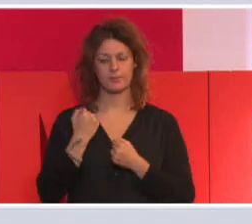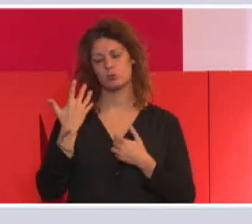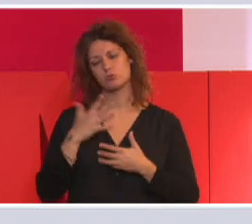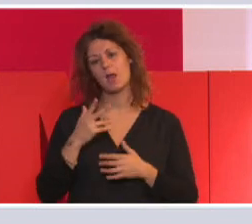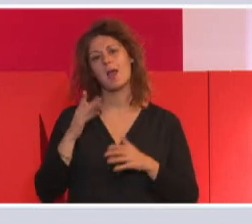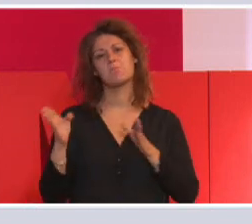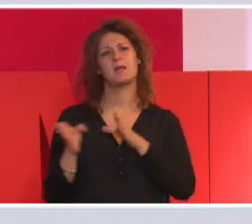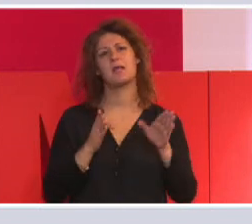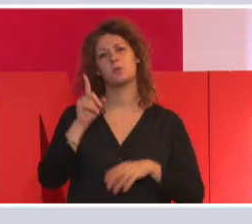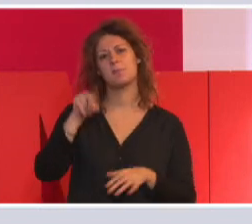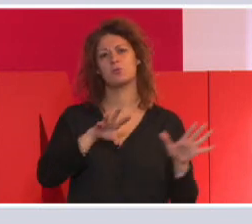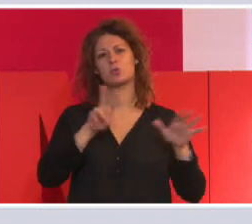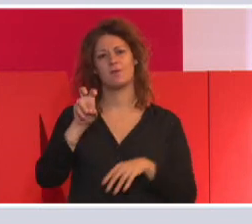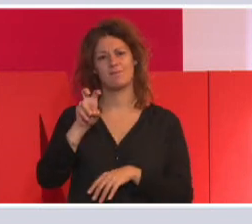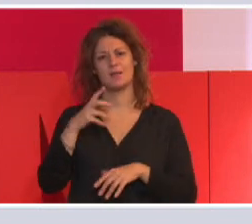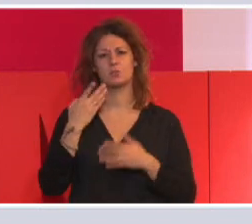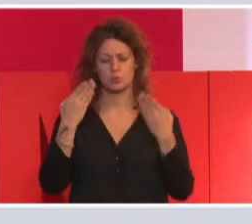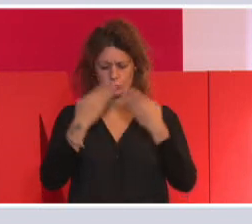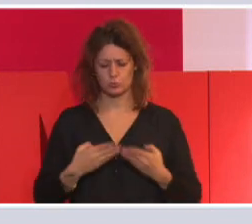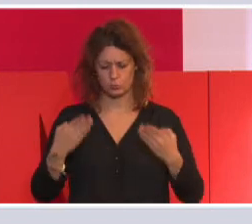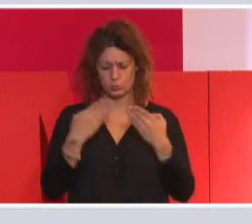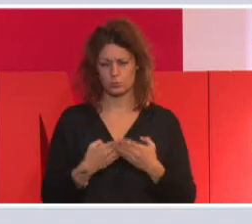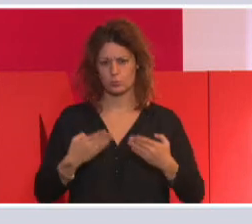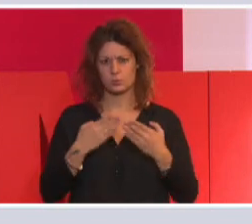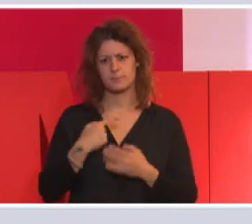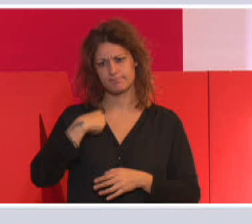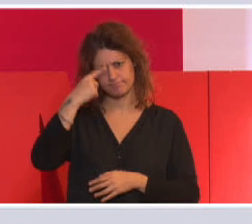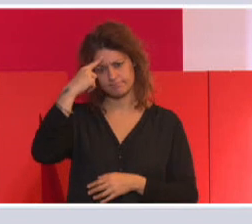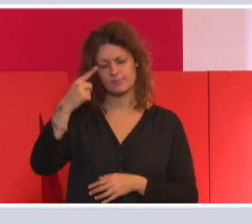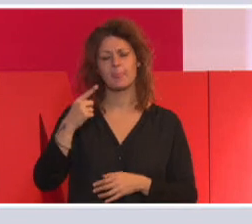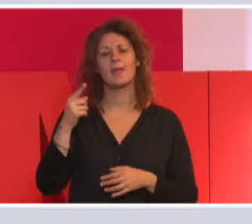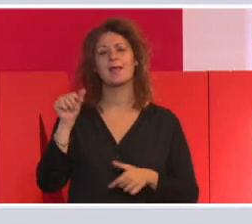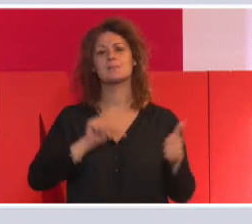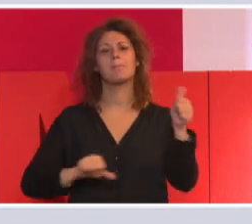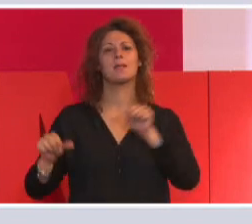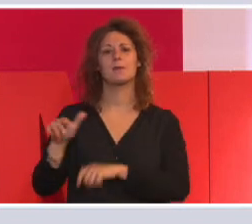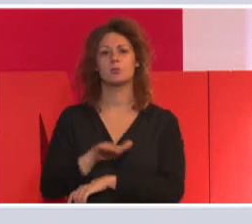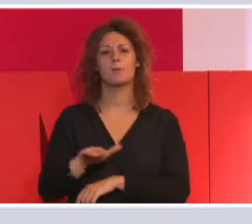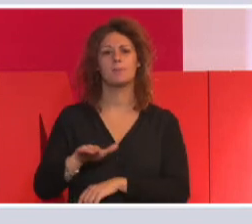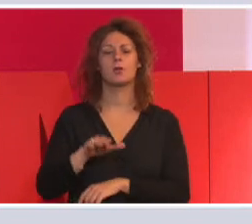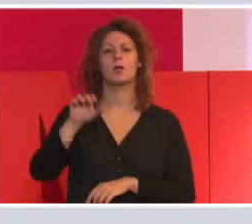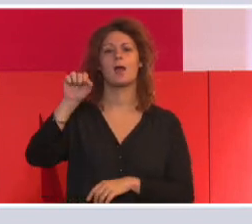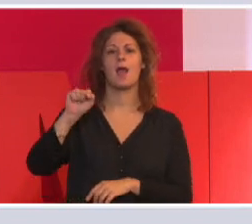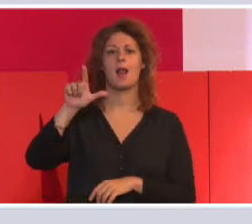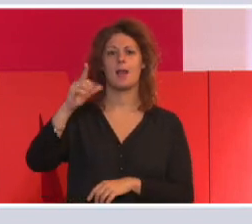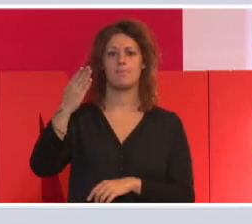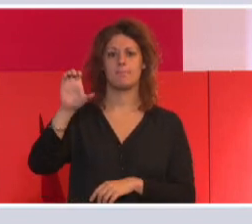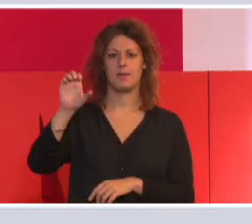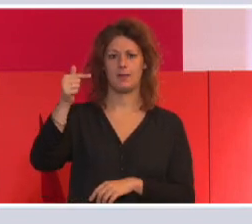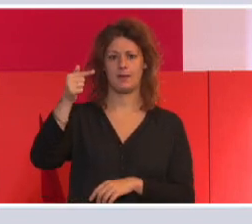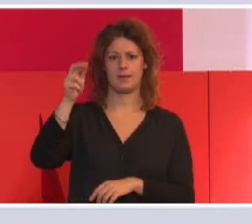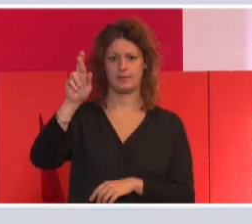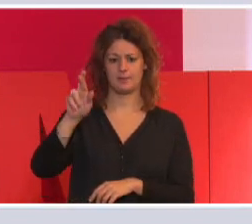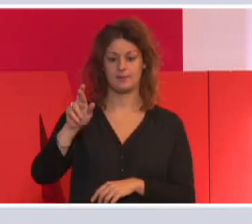sentito parlare il l'esperimento del piccolo albert durante il quale watson condizionò in modo